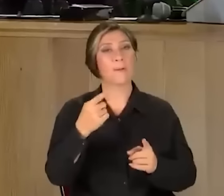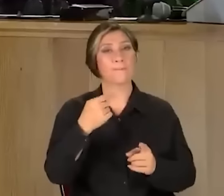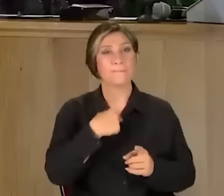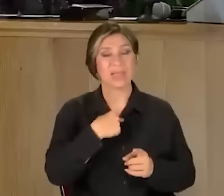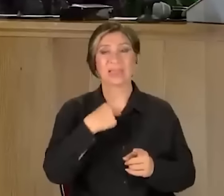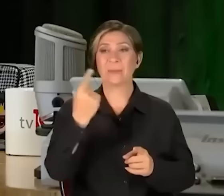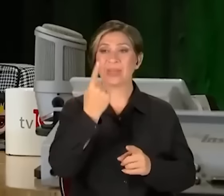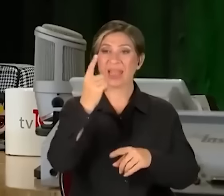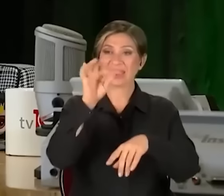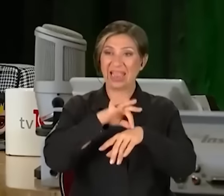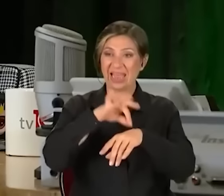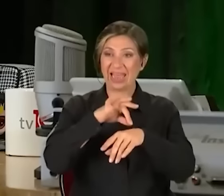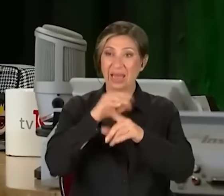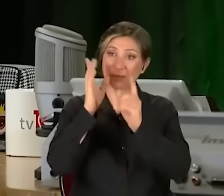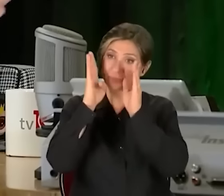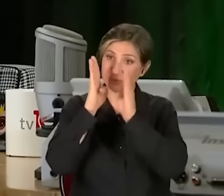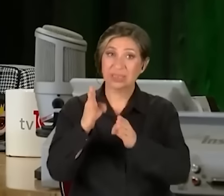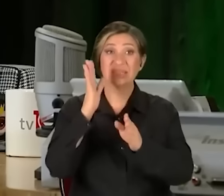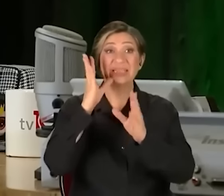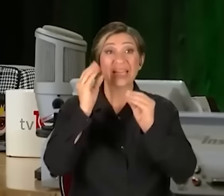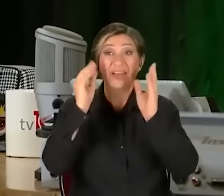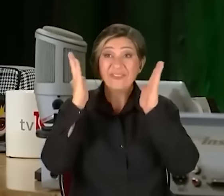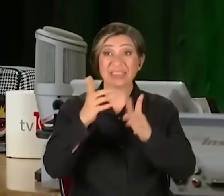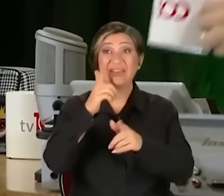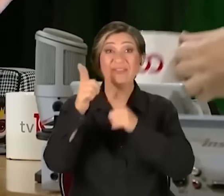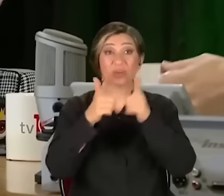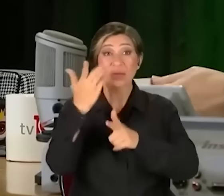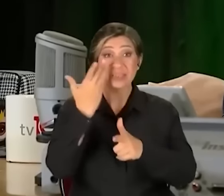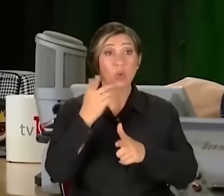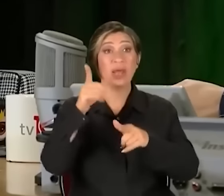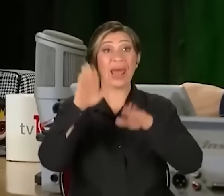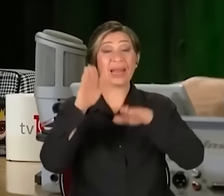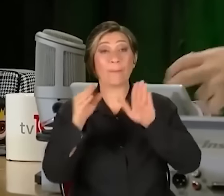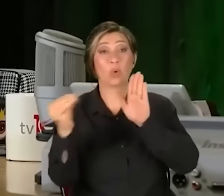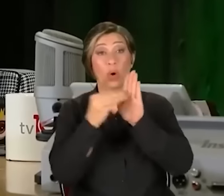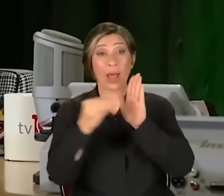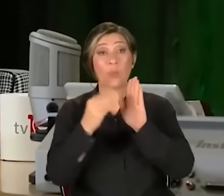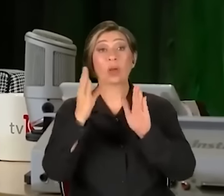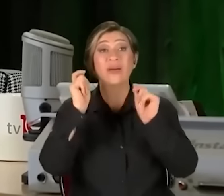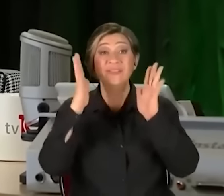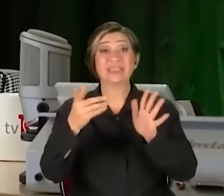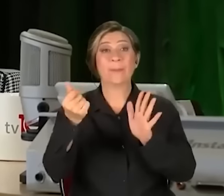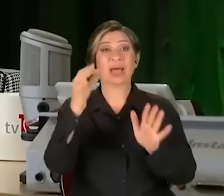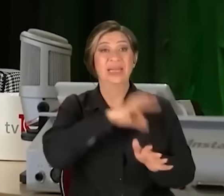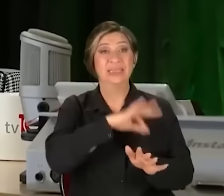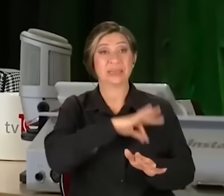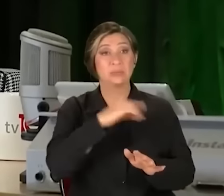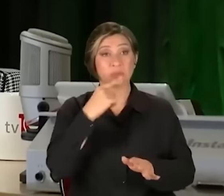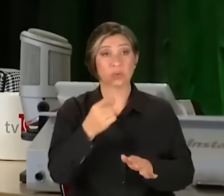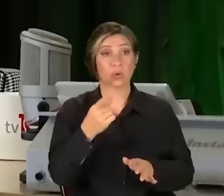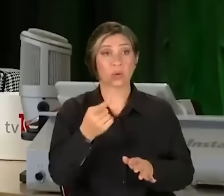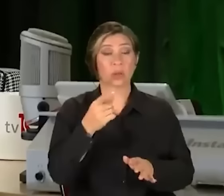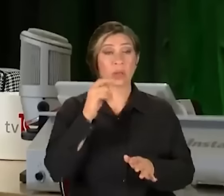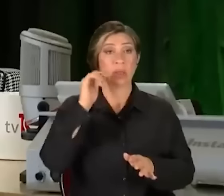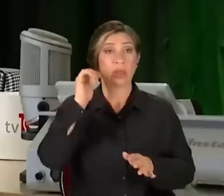Ben birine dakika bazlı ne kadar fazla video izletirsem o kadar fazla ona reklam çıkarırım o kadar fazla para kazanırım. Beni